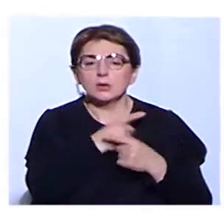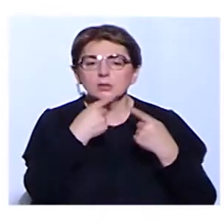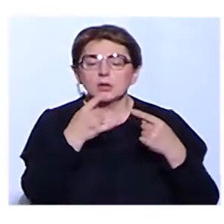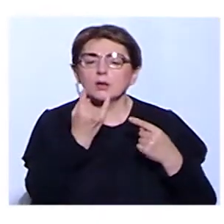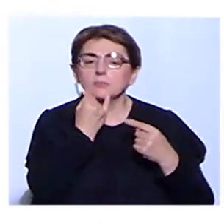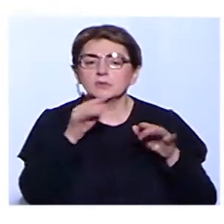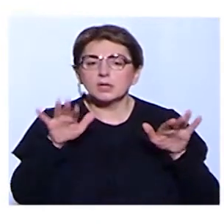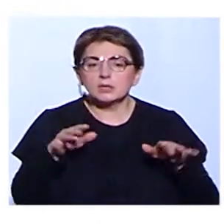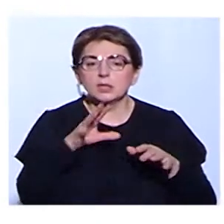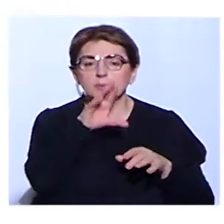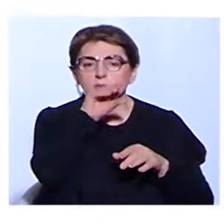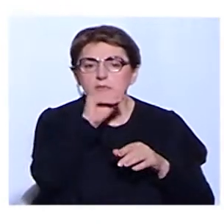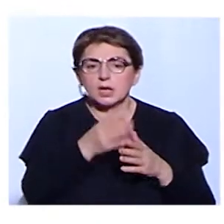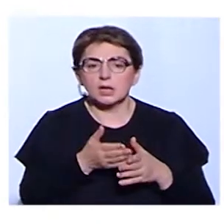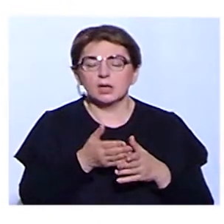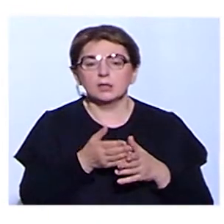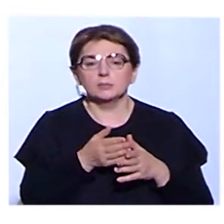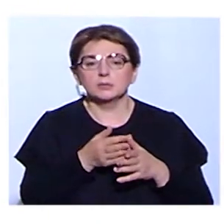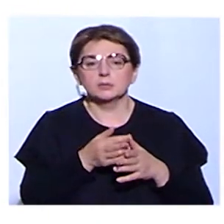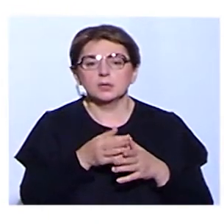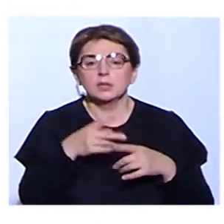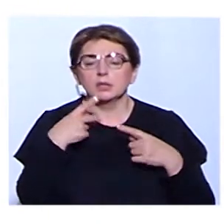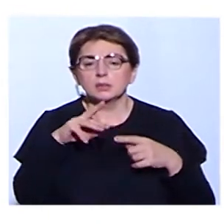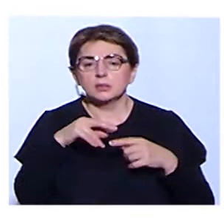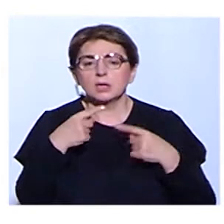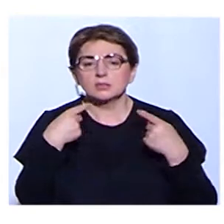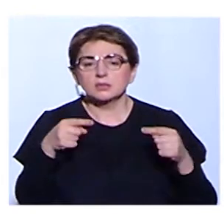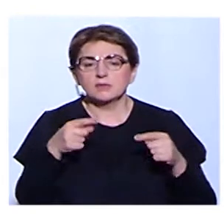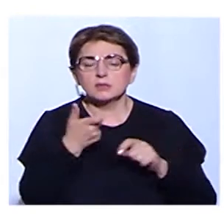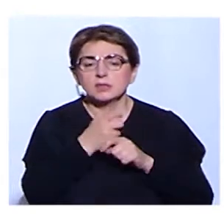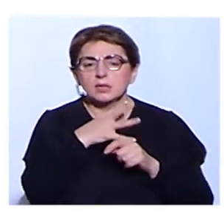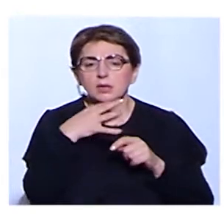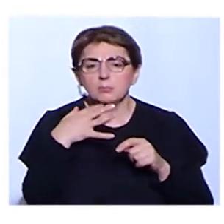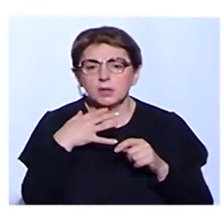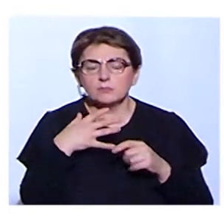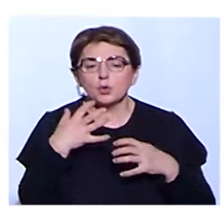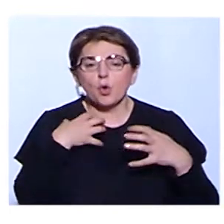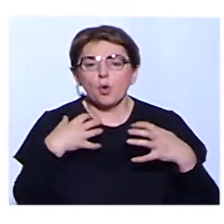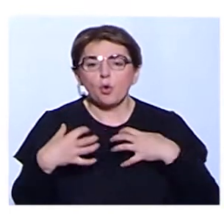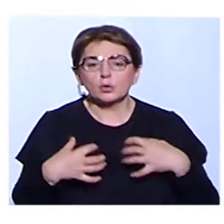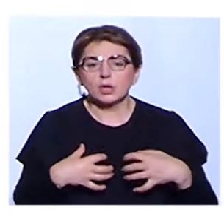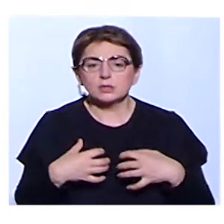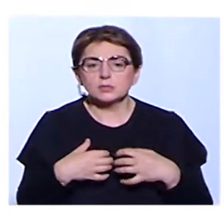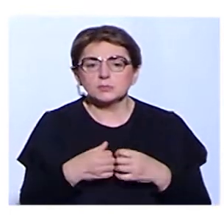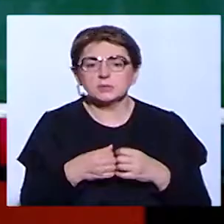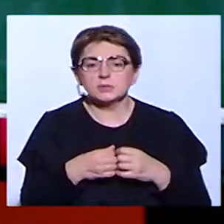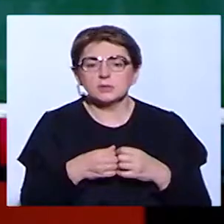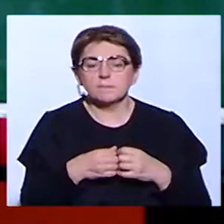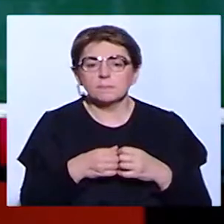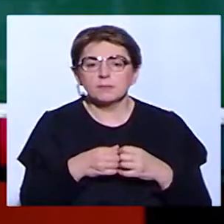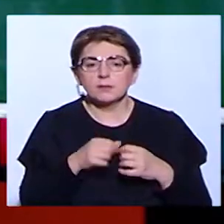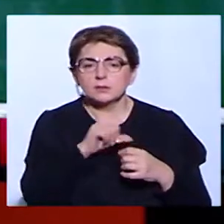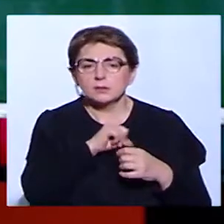ტრედების, ძაღლების და სხვა ძალიან ბევრი ორგანიზმის